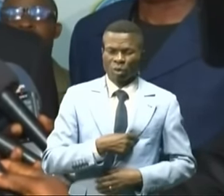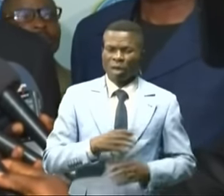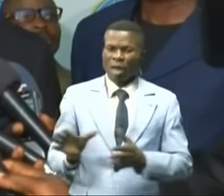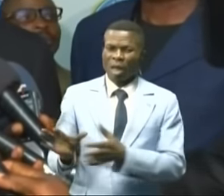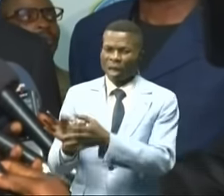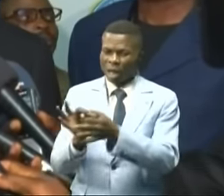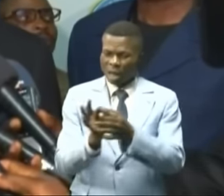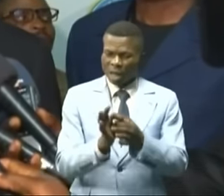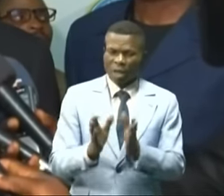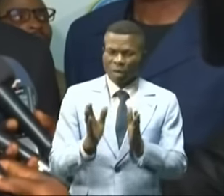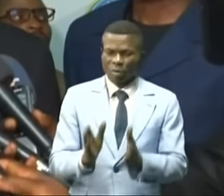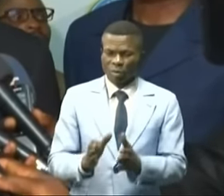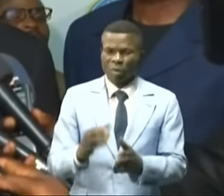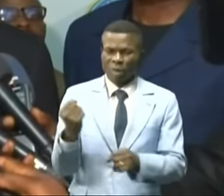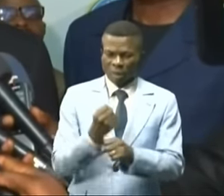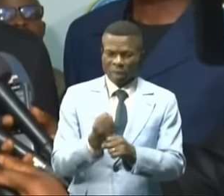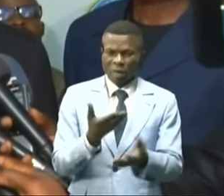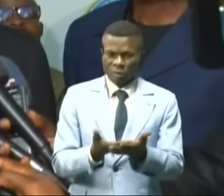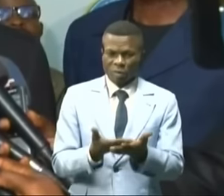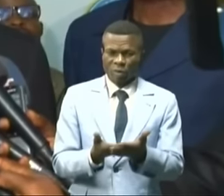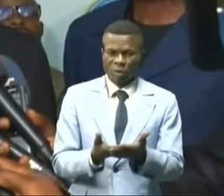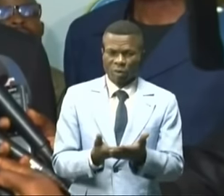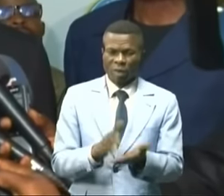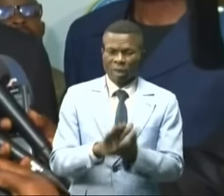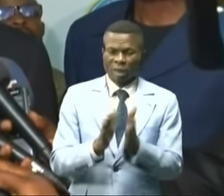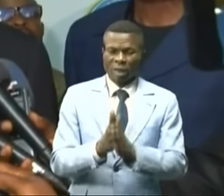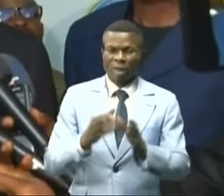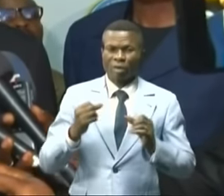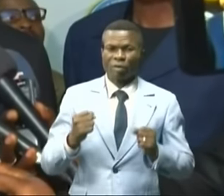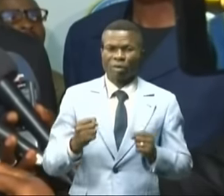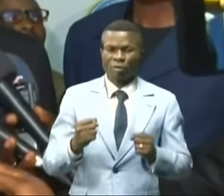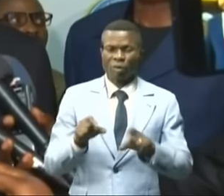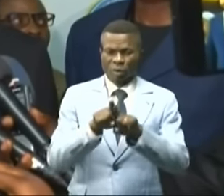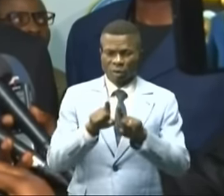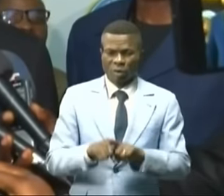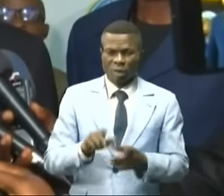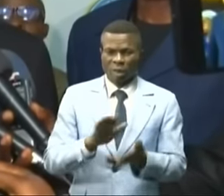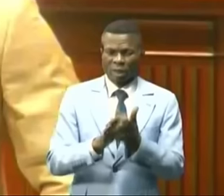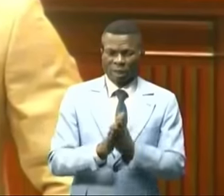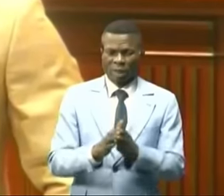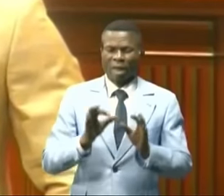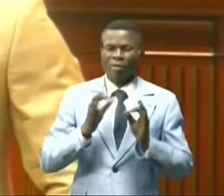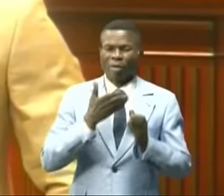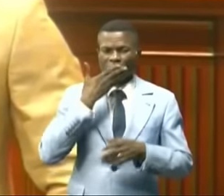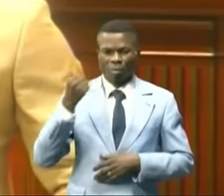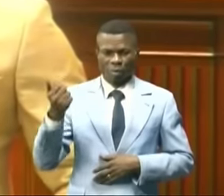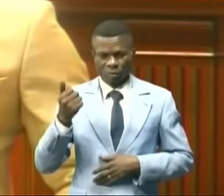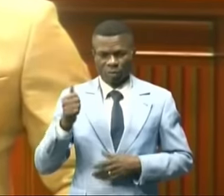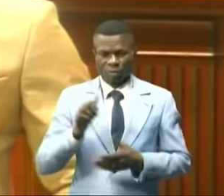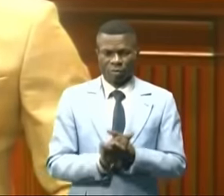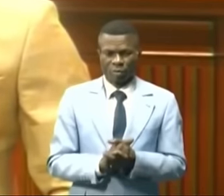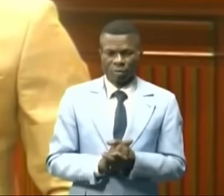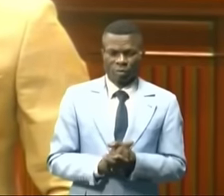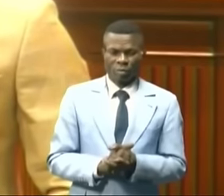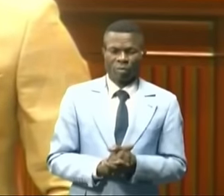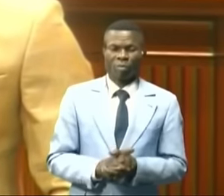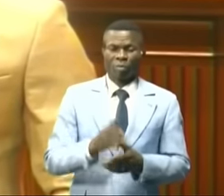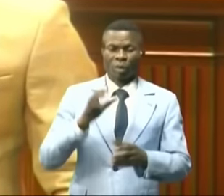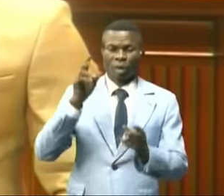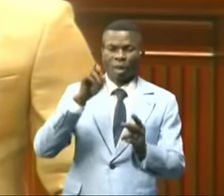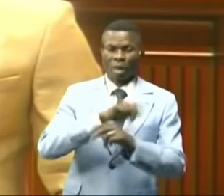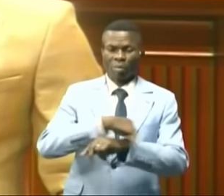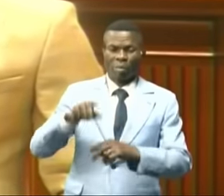harmoniser ce fonctionnement, qu'il soit efficace et qu'il soit moderne aussi. Premier secrétaire du bureau provisoire du